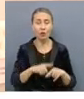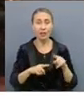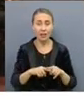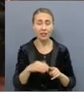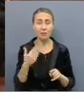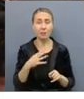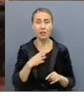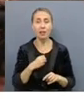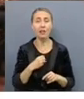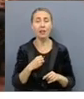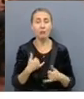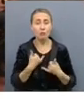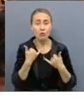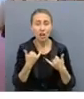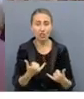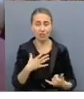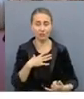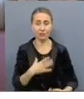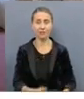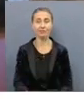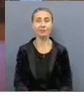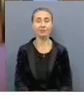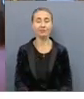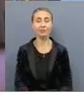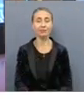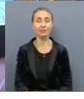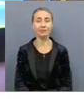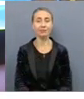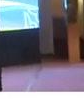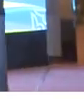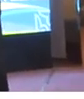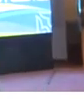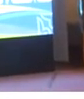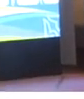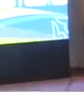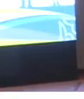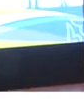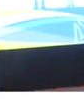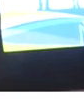оказаны достойные почеты и уважения.